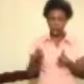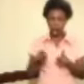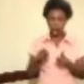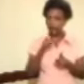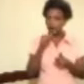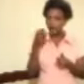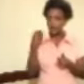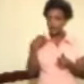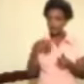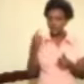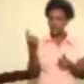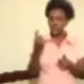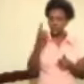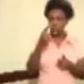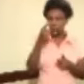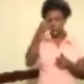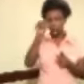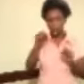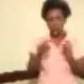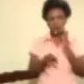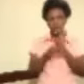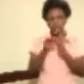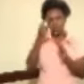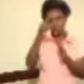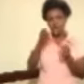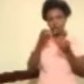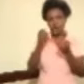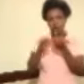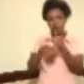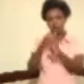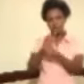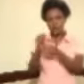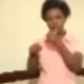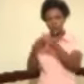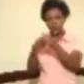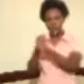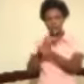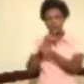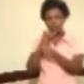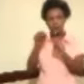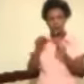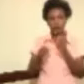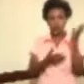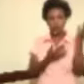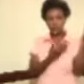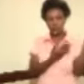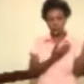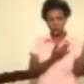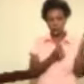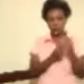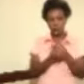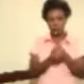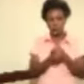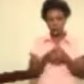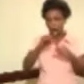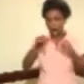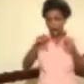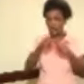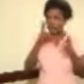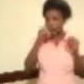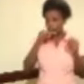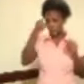Puisque justement, nous connaissons des autres qui régnaient pendant les dernières années. Et donc, il faudra attendre. Moi, l'homme parlait de